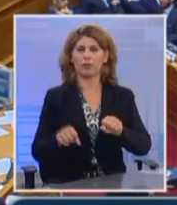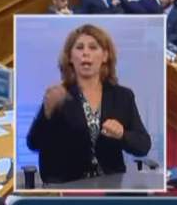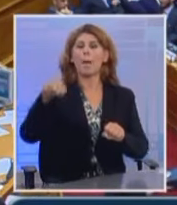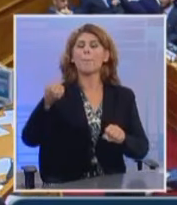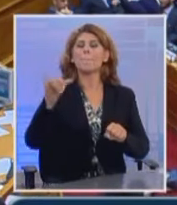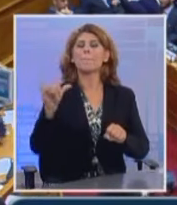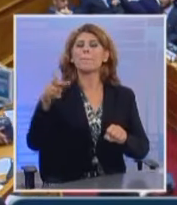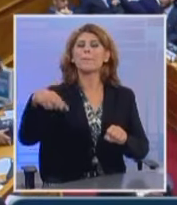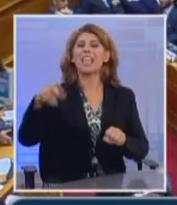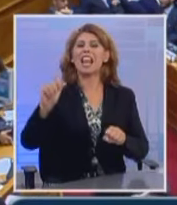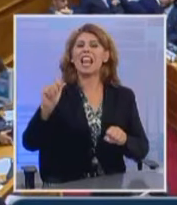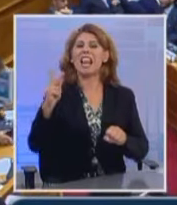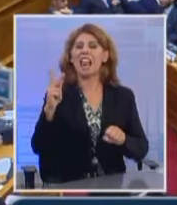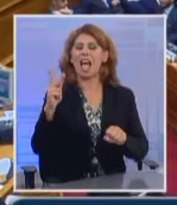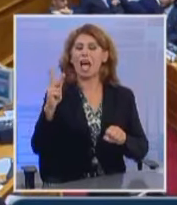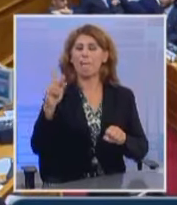Μιλάκη Αργυρό.